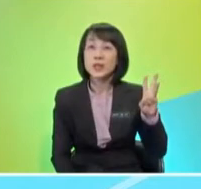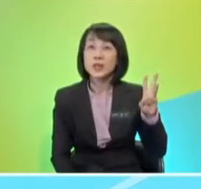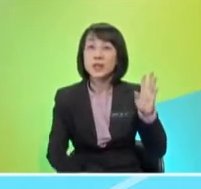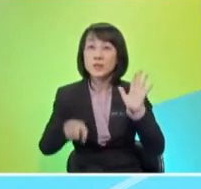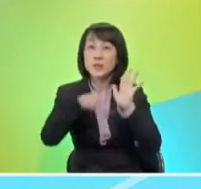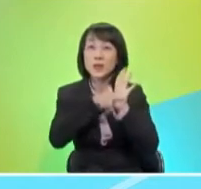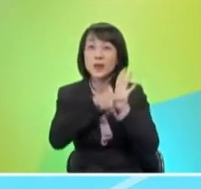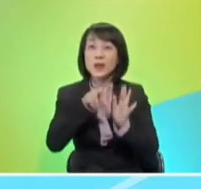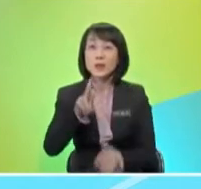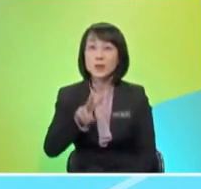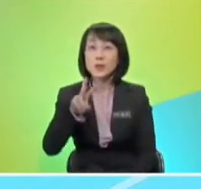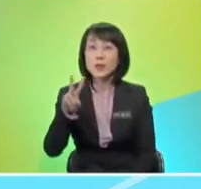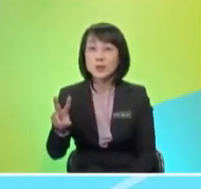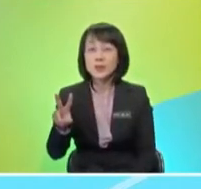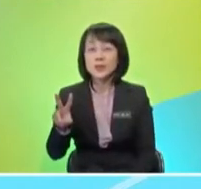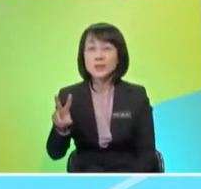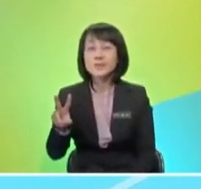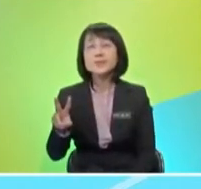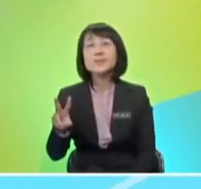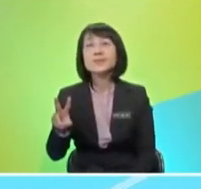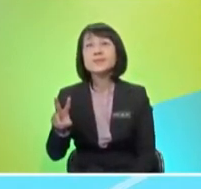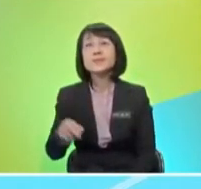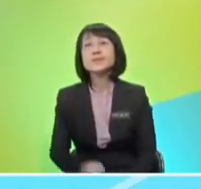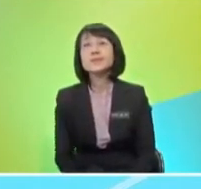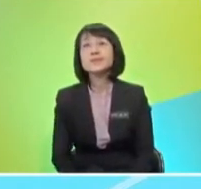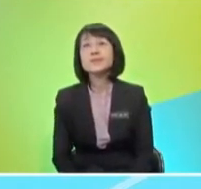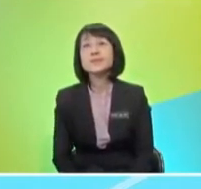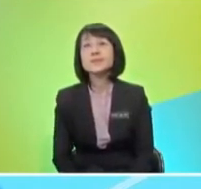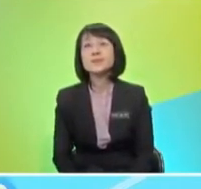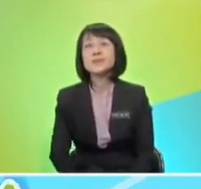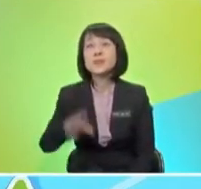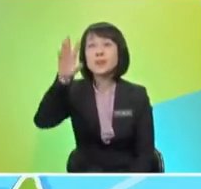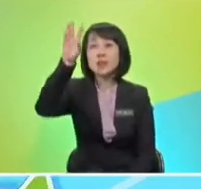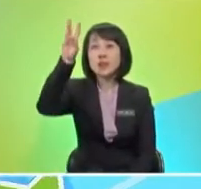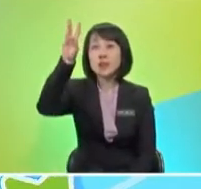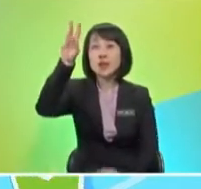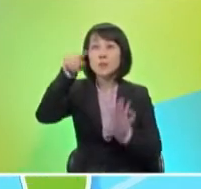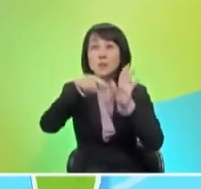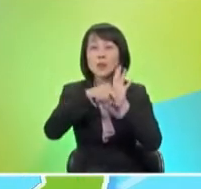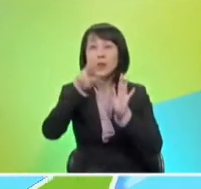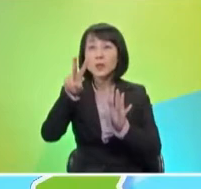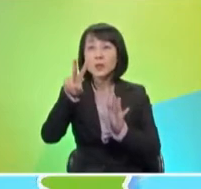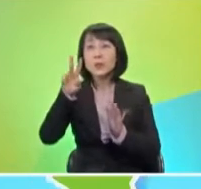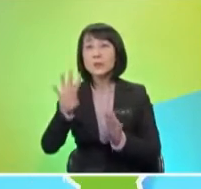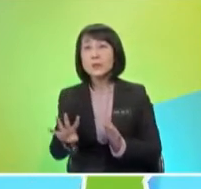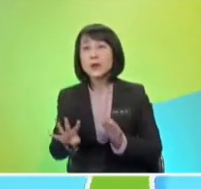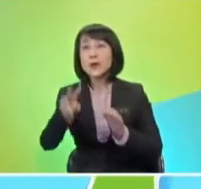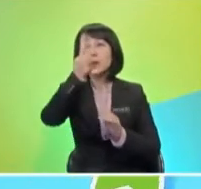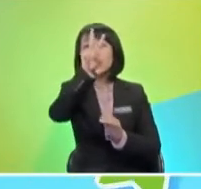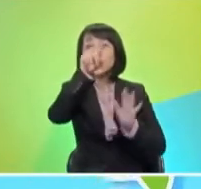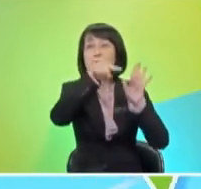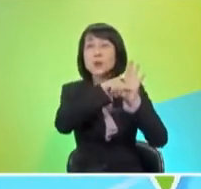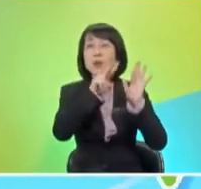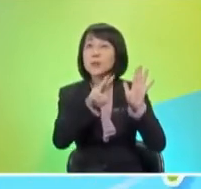6 tolak 2 di rumah maka jawabannya betul tadi yang semua